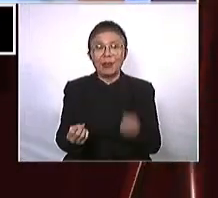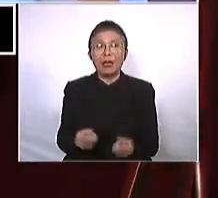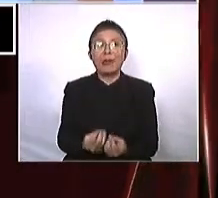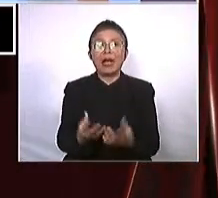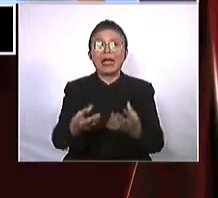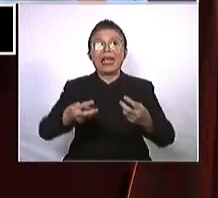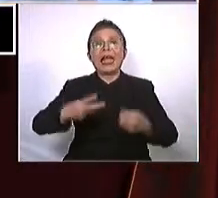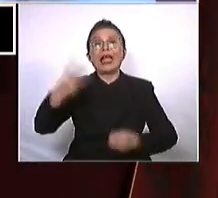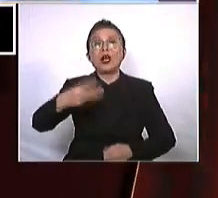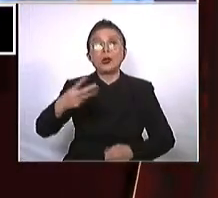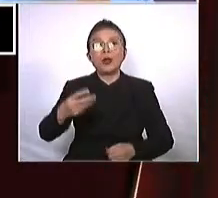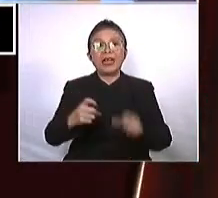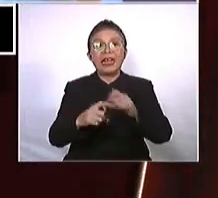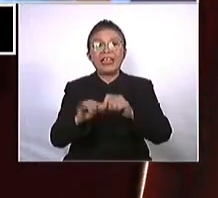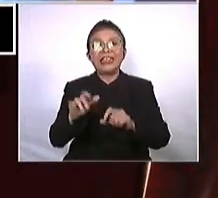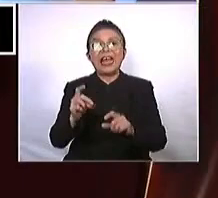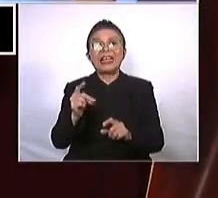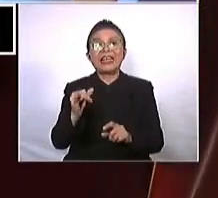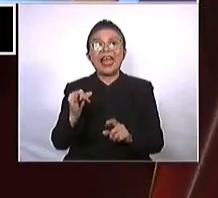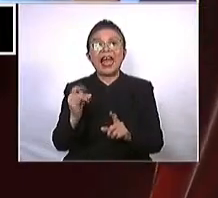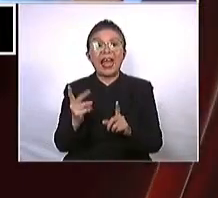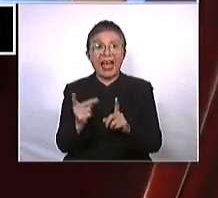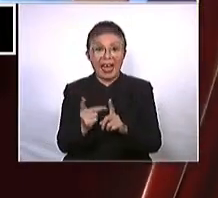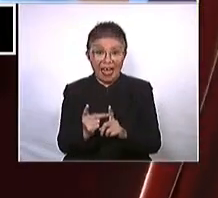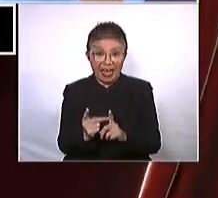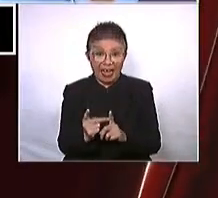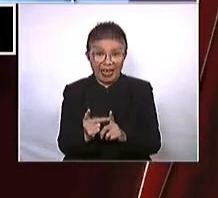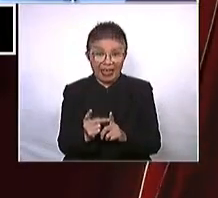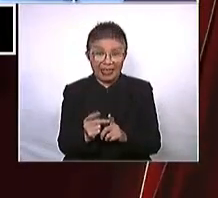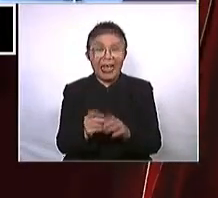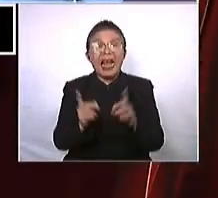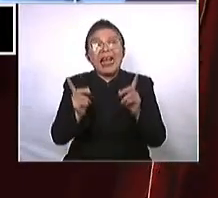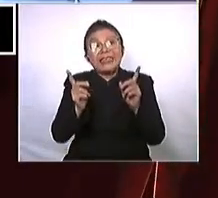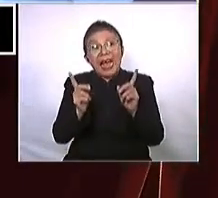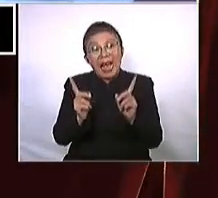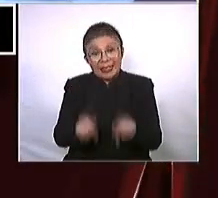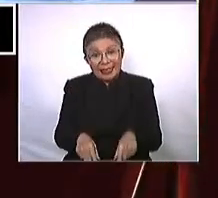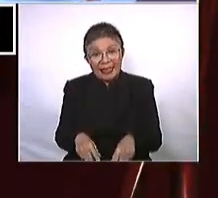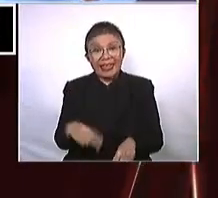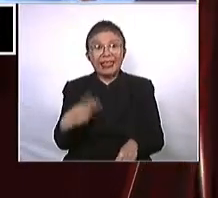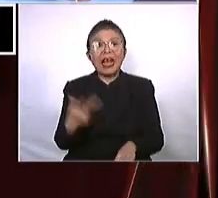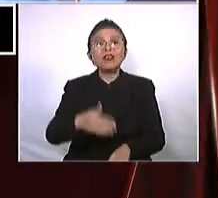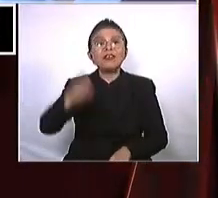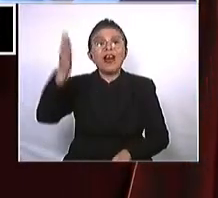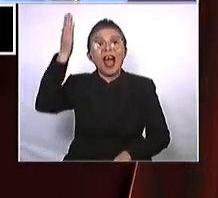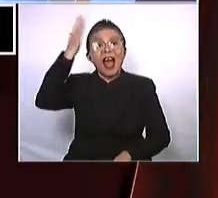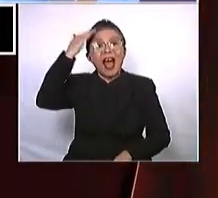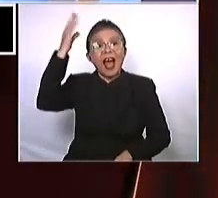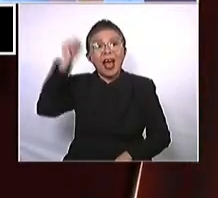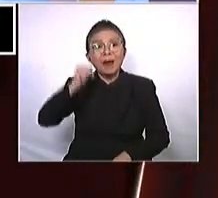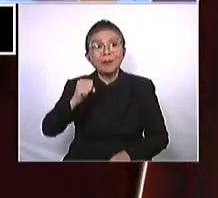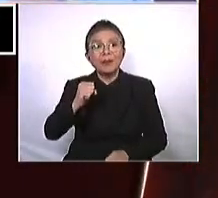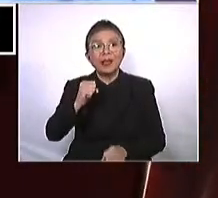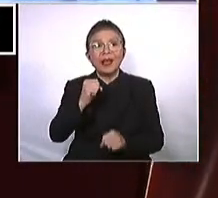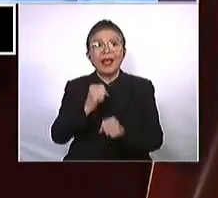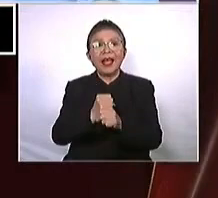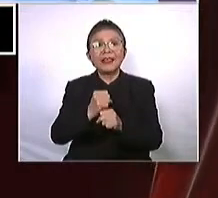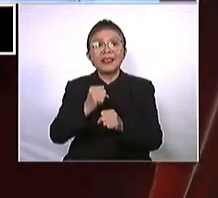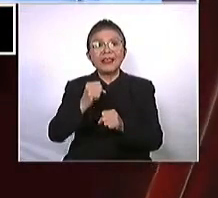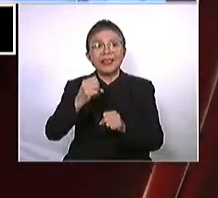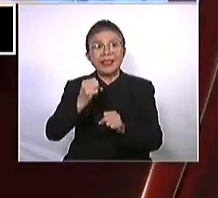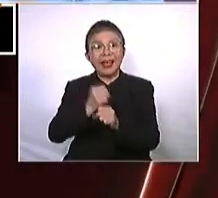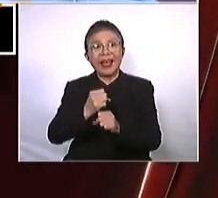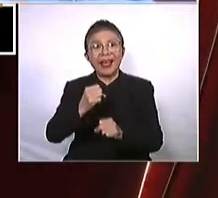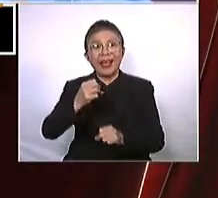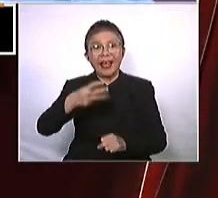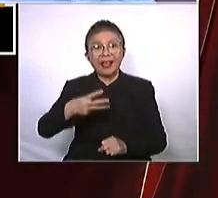mengembangkan ekonomi syariah, keuangan syariah. Otomatis kita harus ngerti juga masalah SGIE. SGIE itu